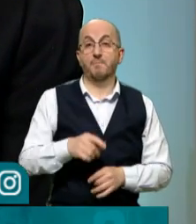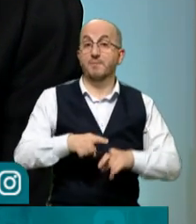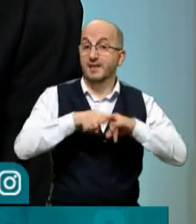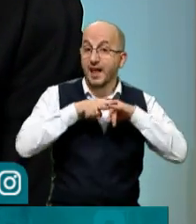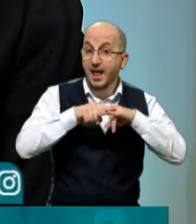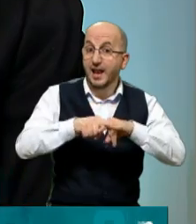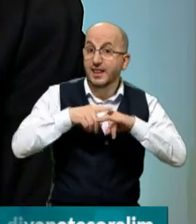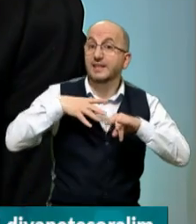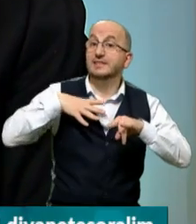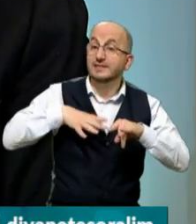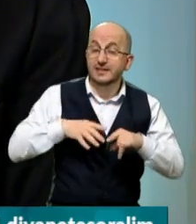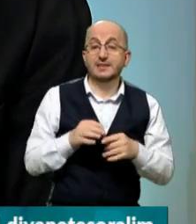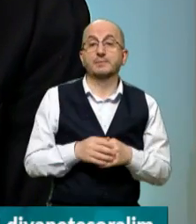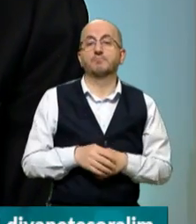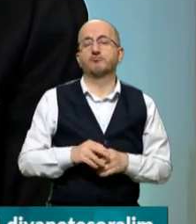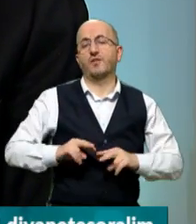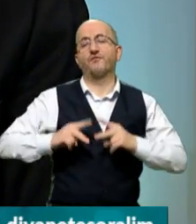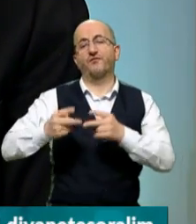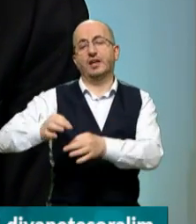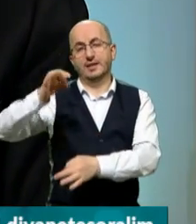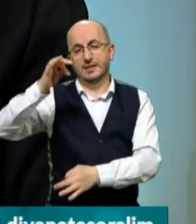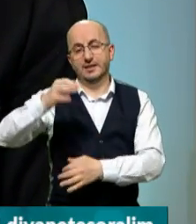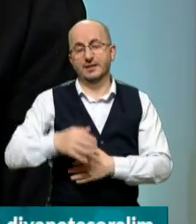helallik istediğinde veya birinin